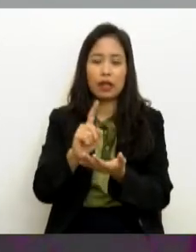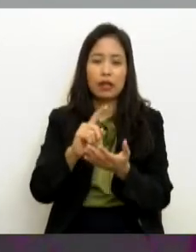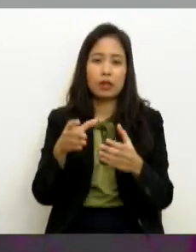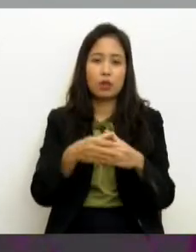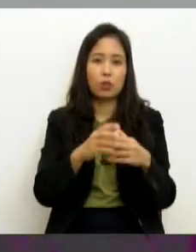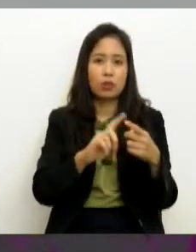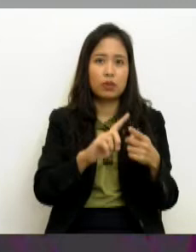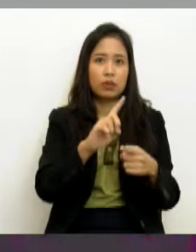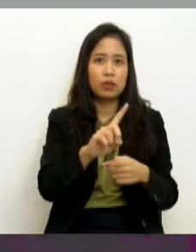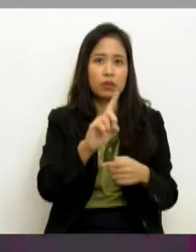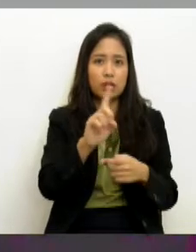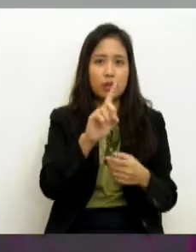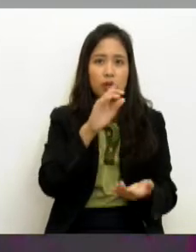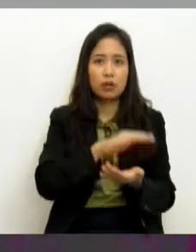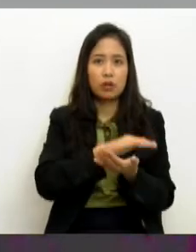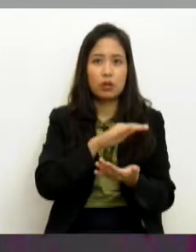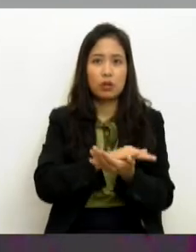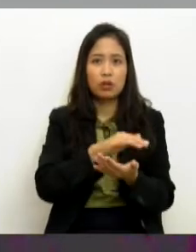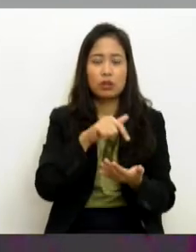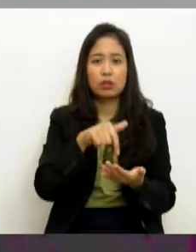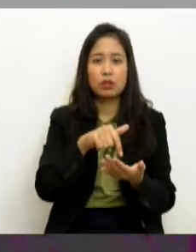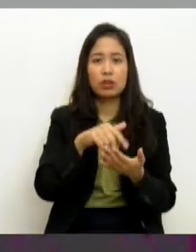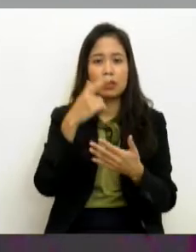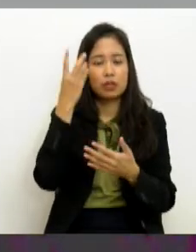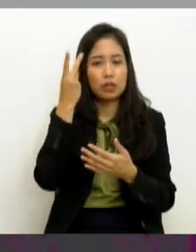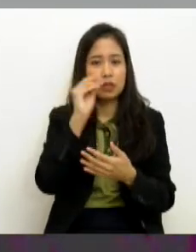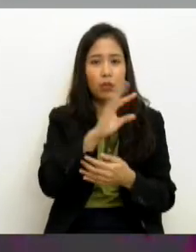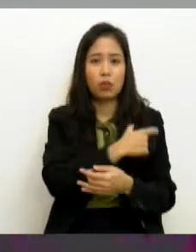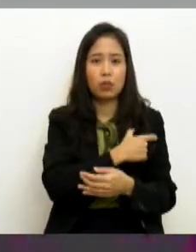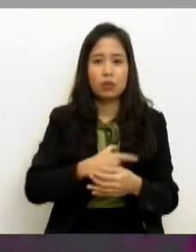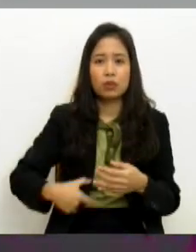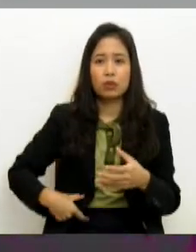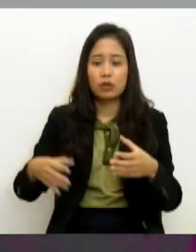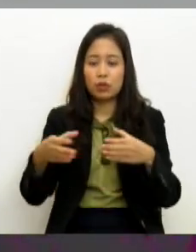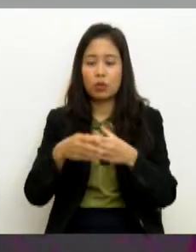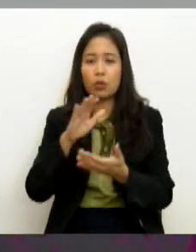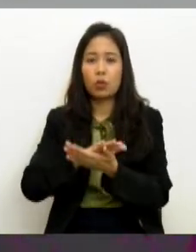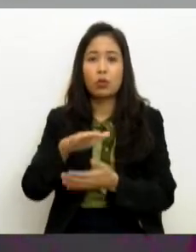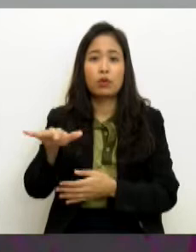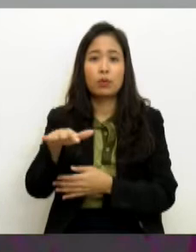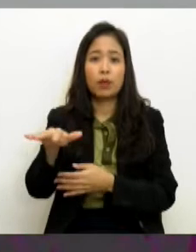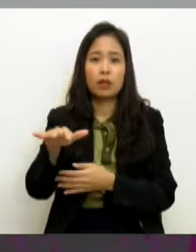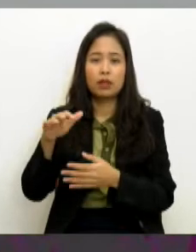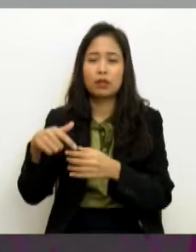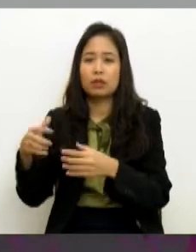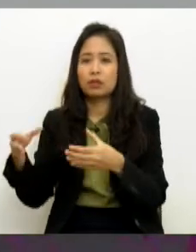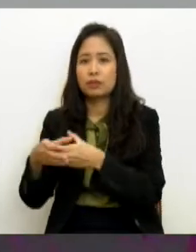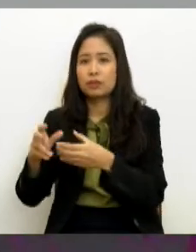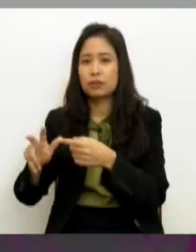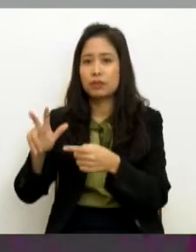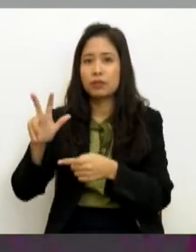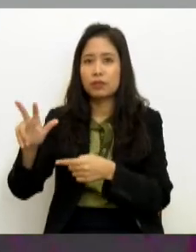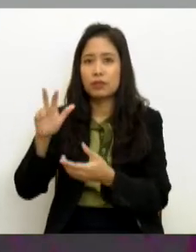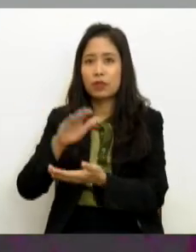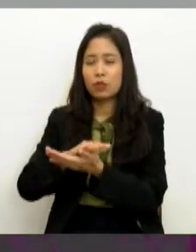1คือโรงเรียนกลุ่มในโครงการพระราชดำริกลุ่มที่2คือในกลุ่มโรงเรียนทั่วไป3ก็คือกลุ่มที่อยู่ในกลุ่มโร